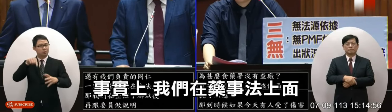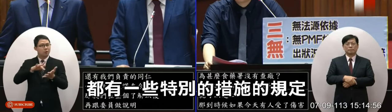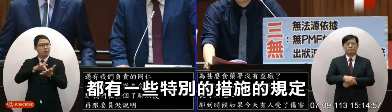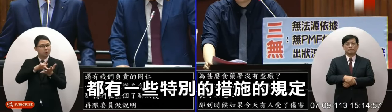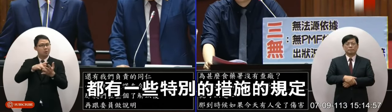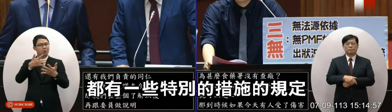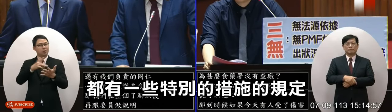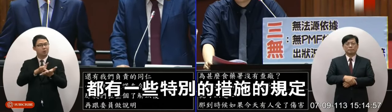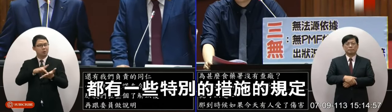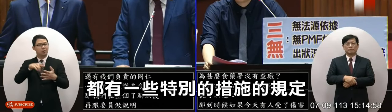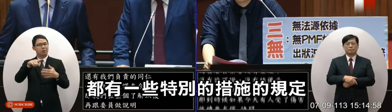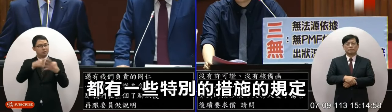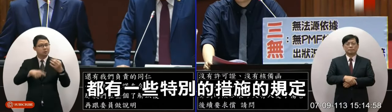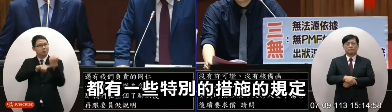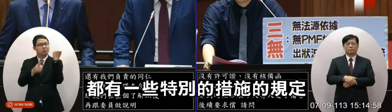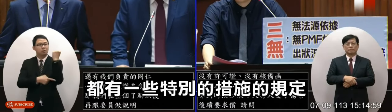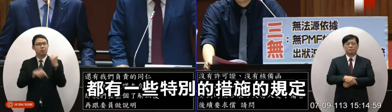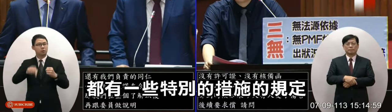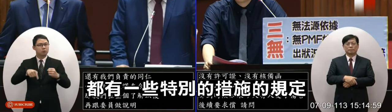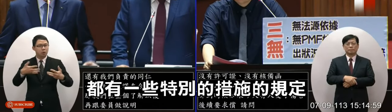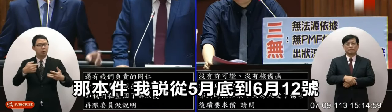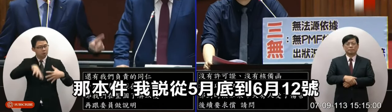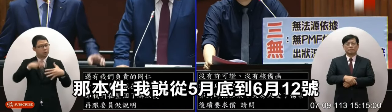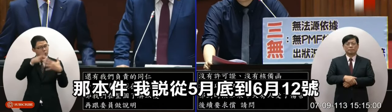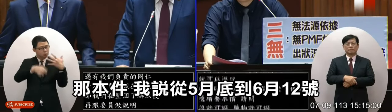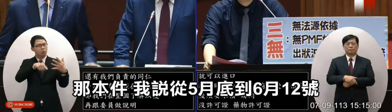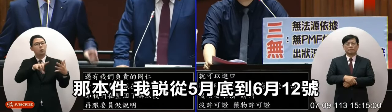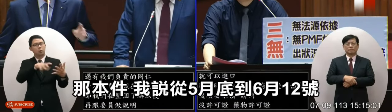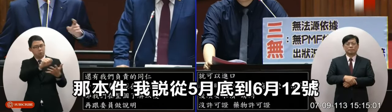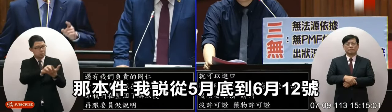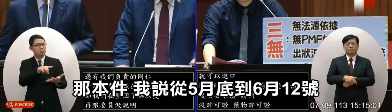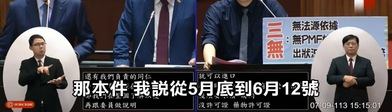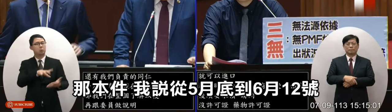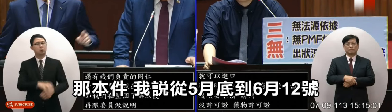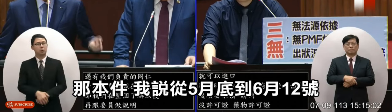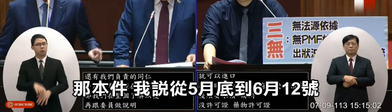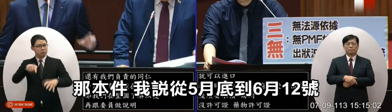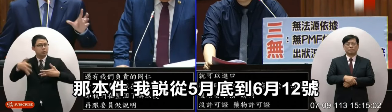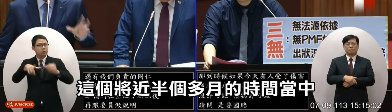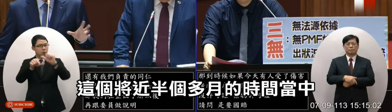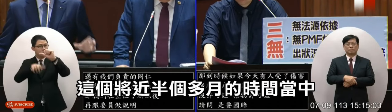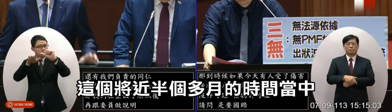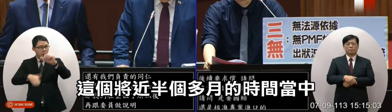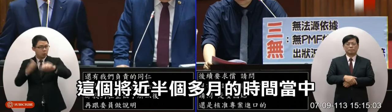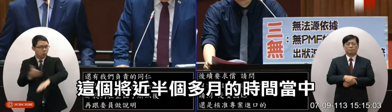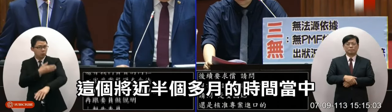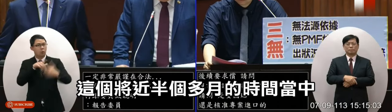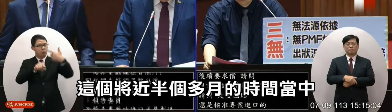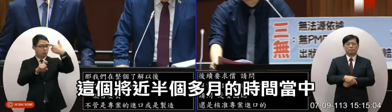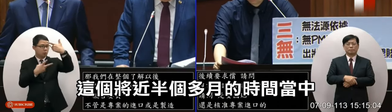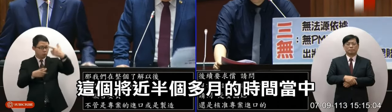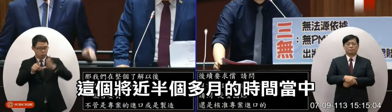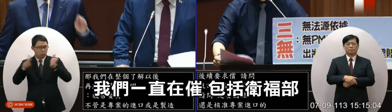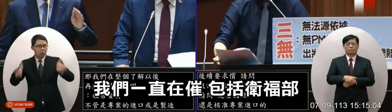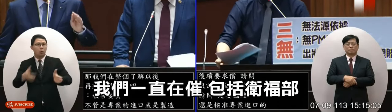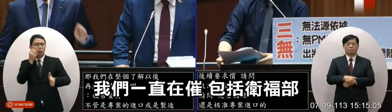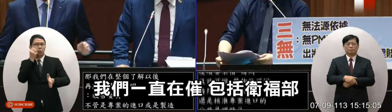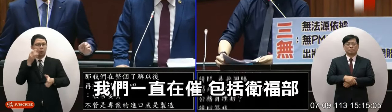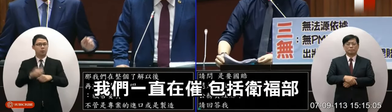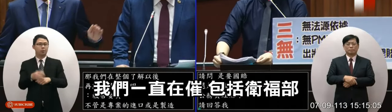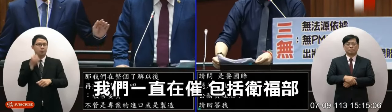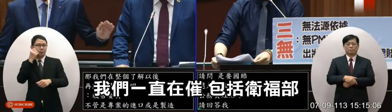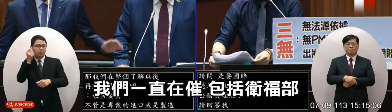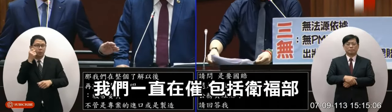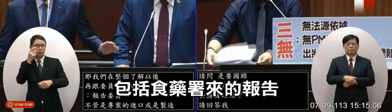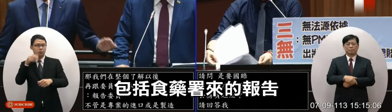上面都有一些特别的这个措施的规定。那本件我说从五月底到6月12号，这个将近半个多月的时间当中，我们一直在